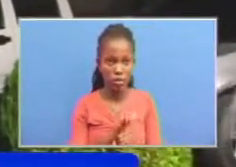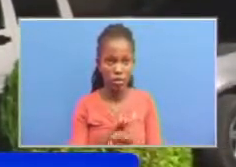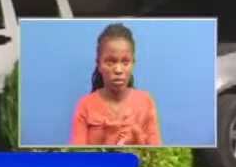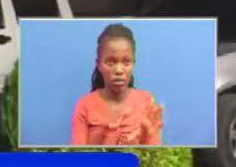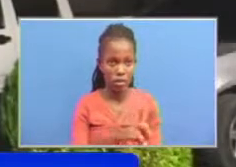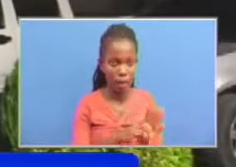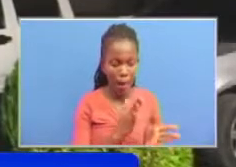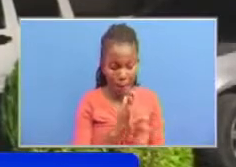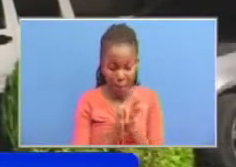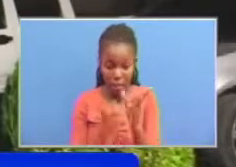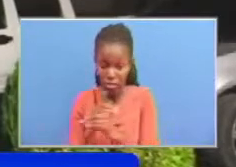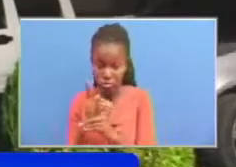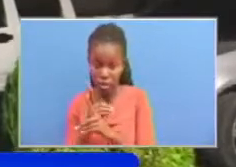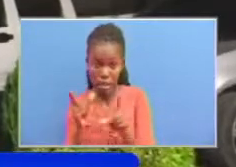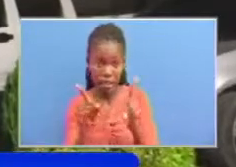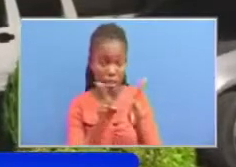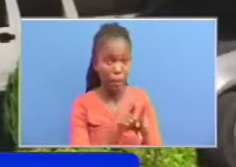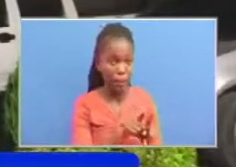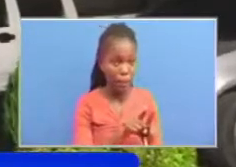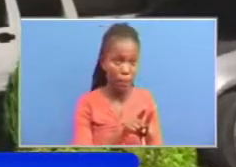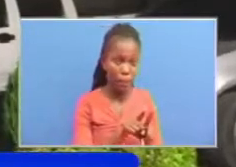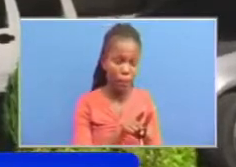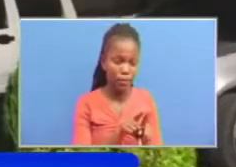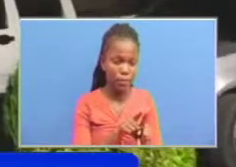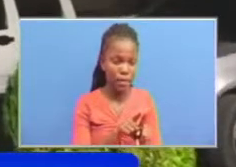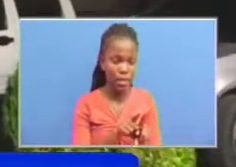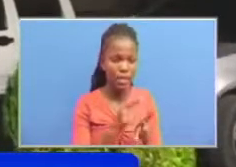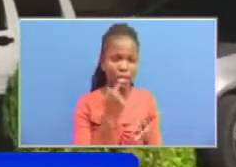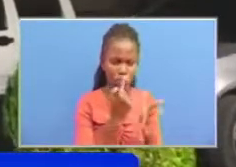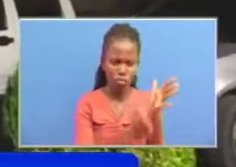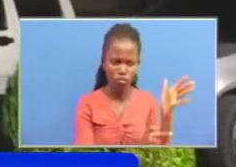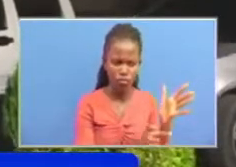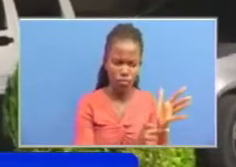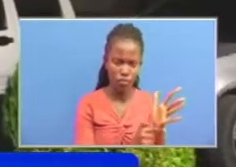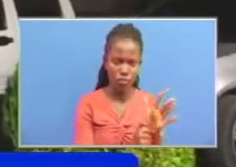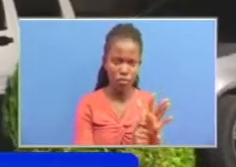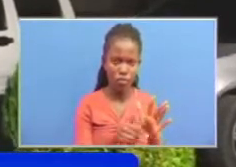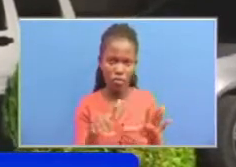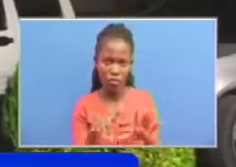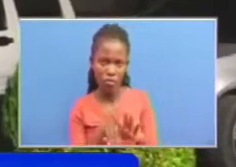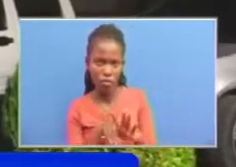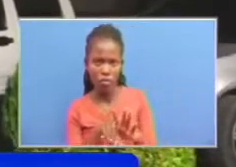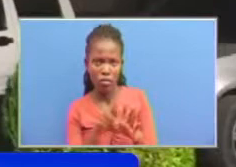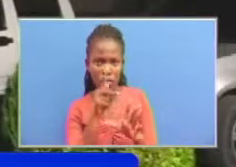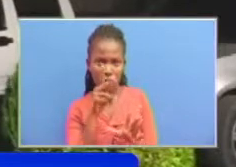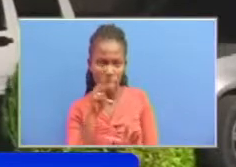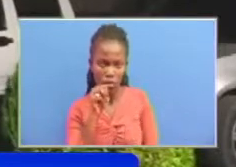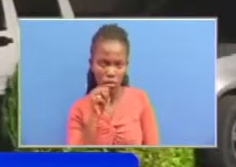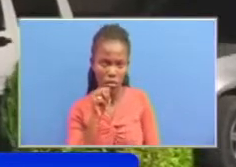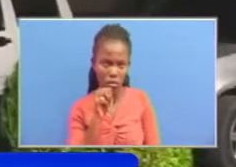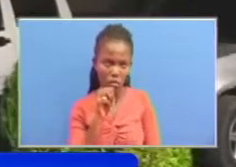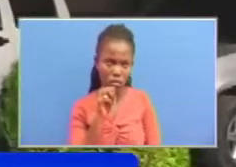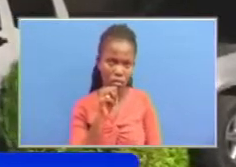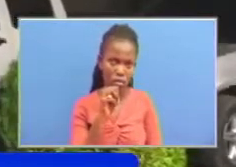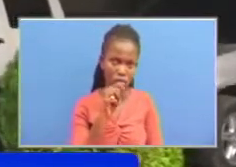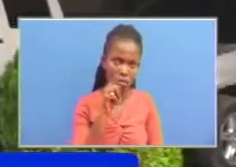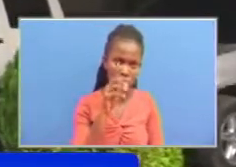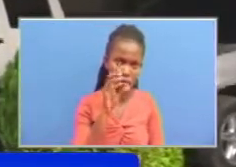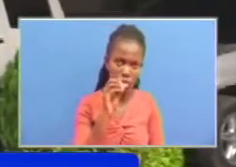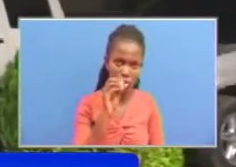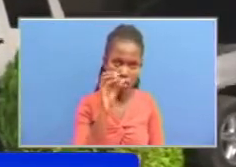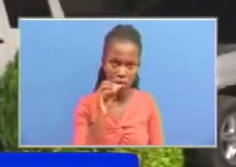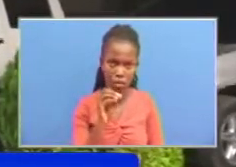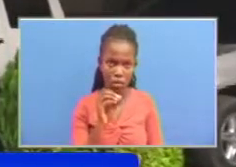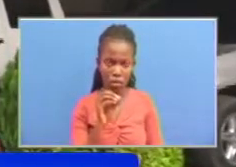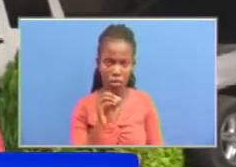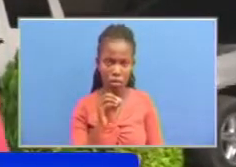meradi mingi, nituwekea bondini kana nivakuwewa vena kilomita ya nemwe, siya kilawode ni